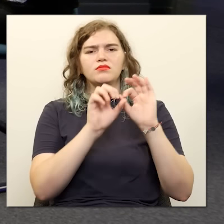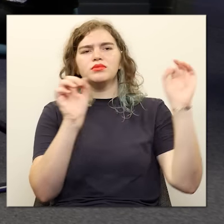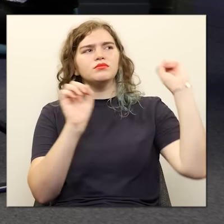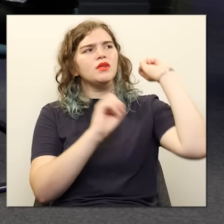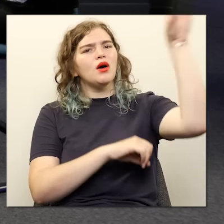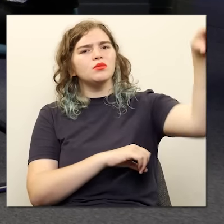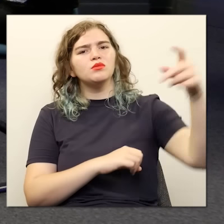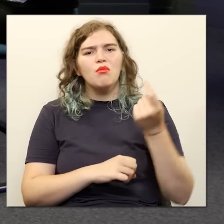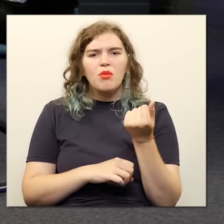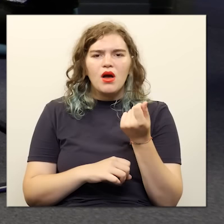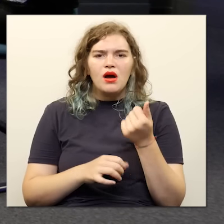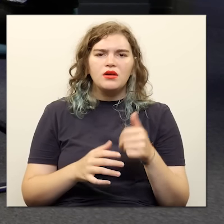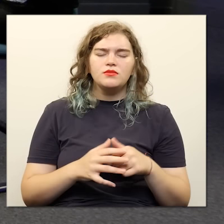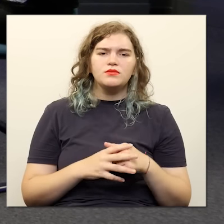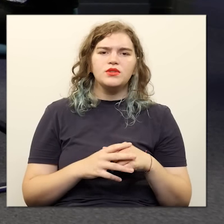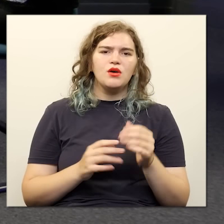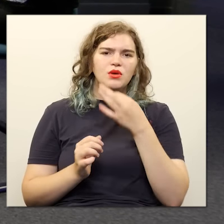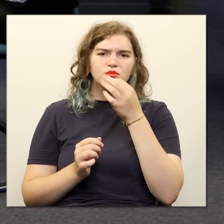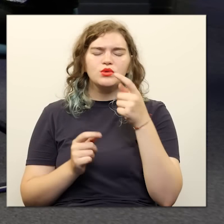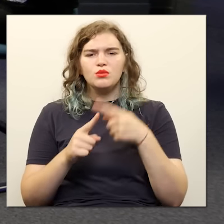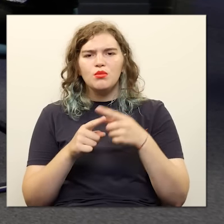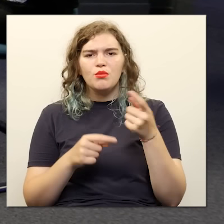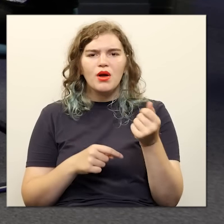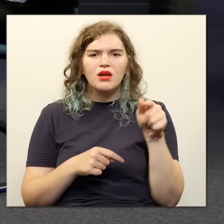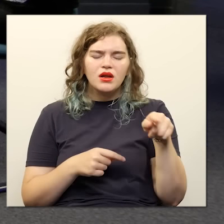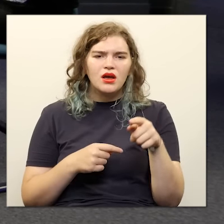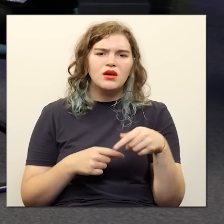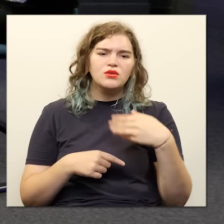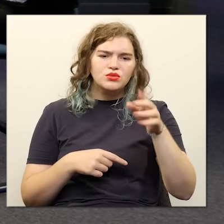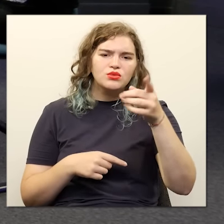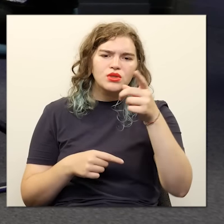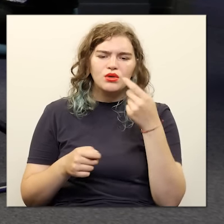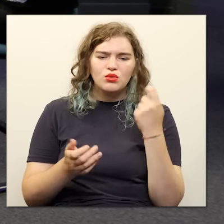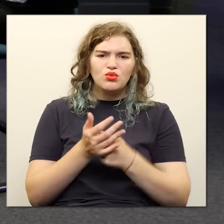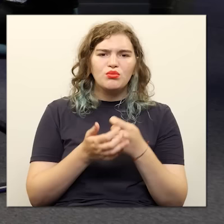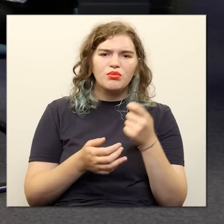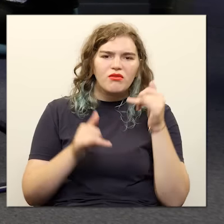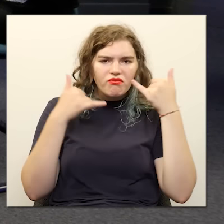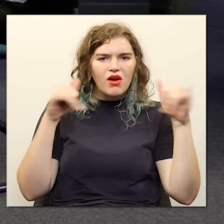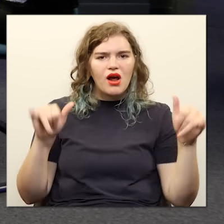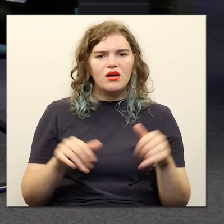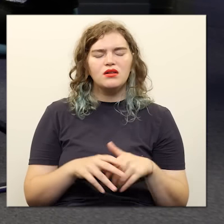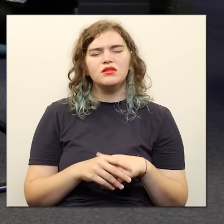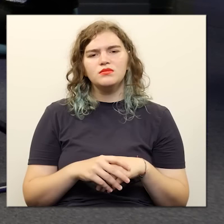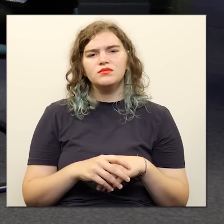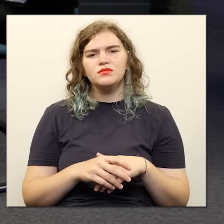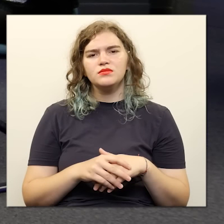rudă bani. Și mi-au zis, cu banii ăștia să mergi să-ți cumperi vacă.